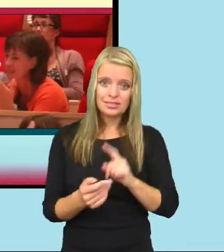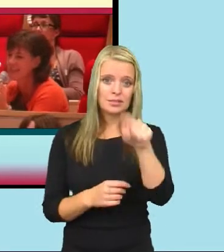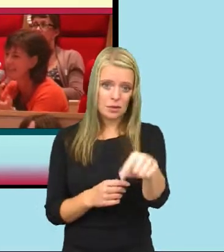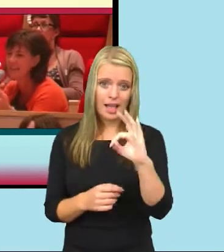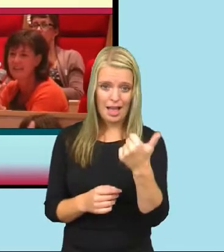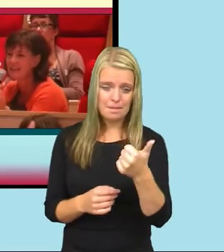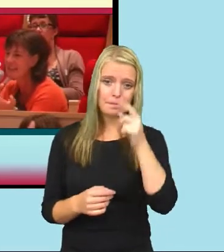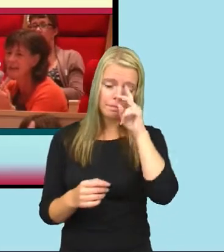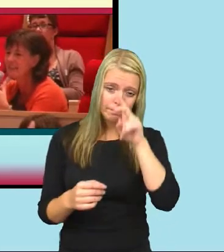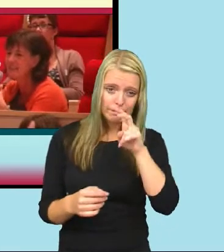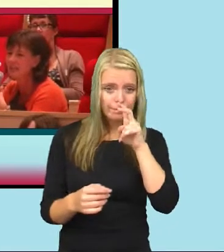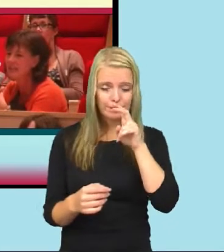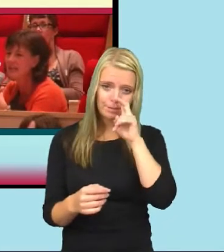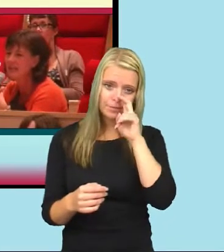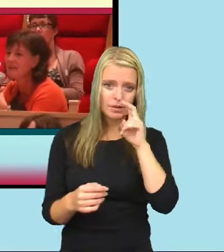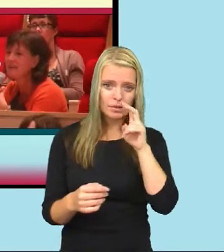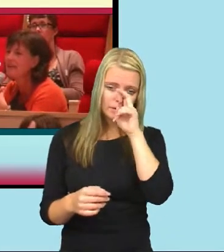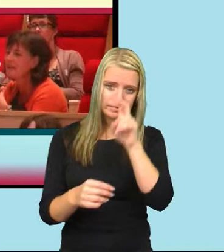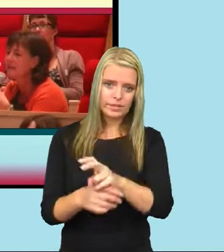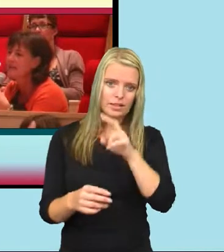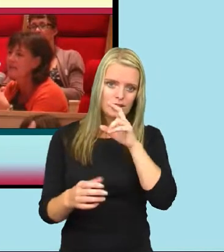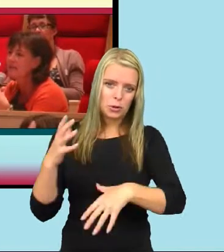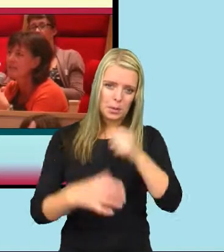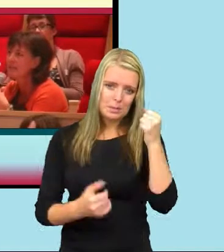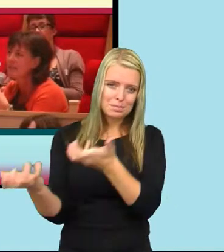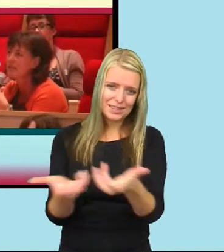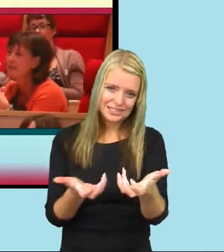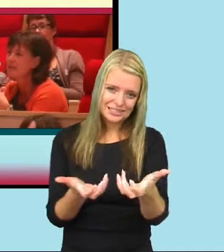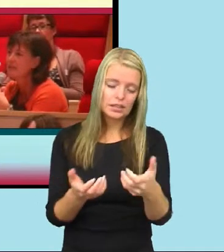brister. Kanske inte riktigt så du menar.